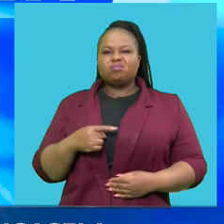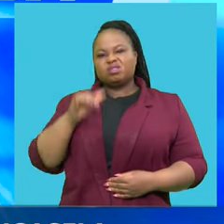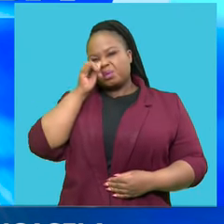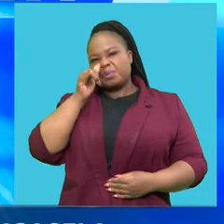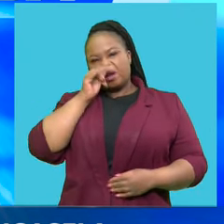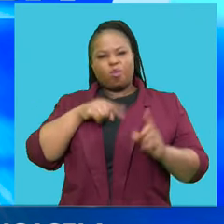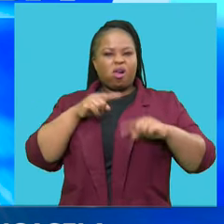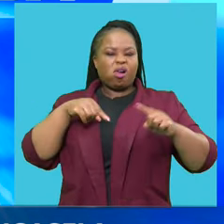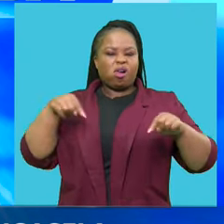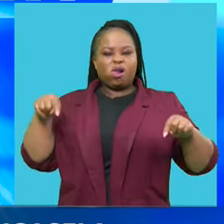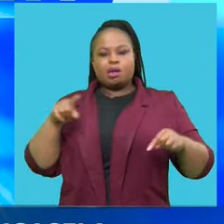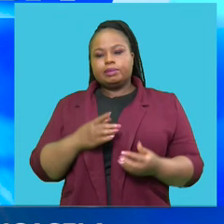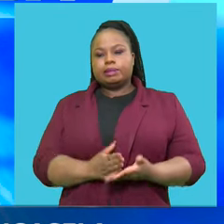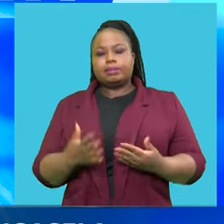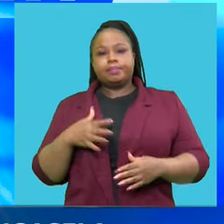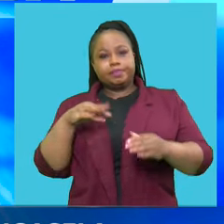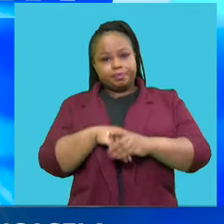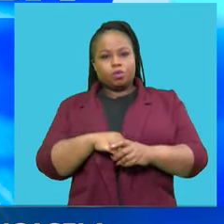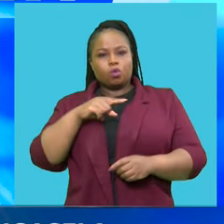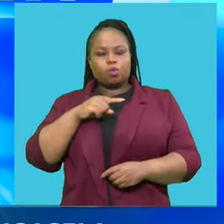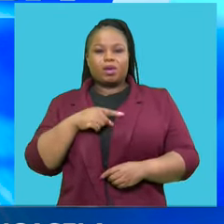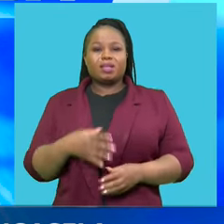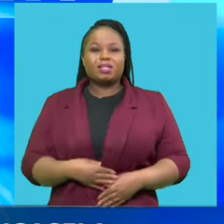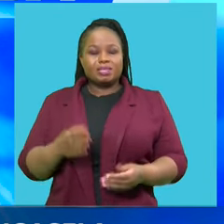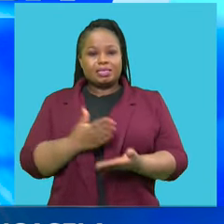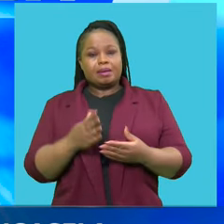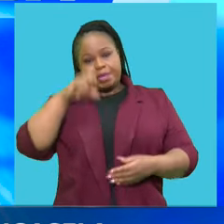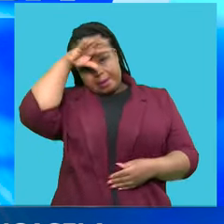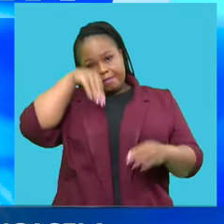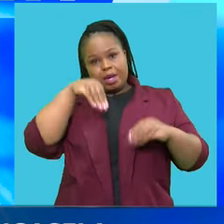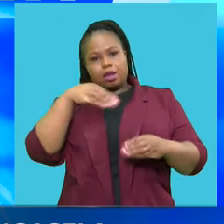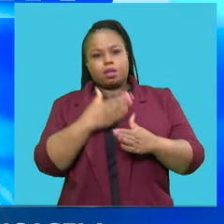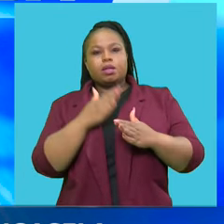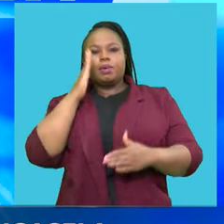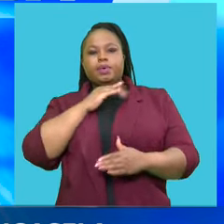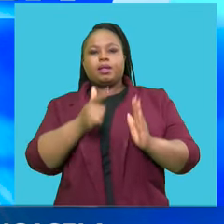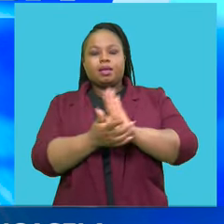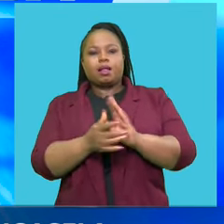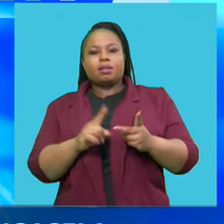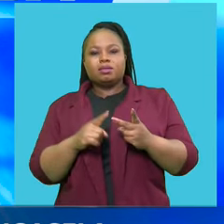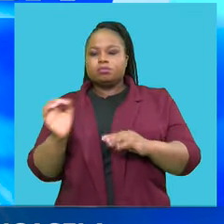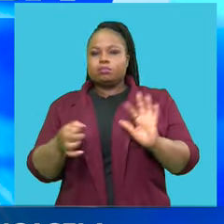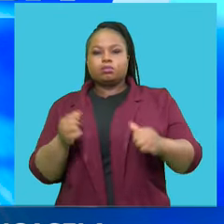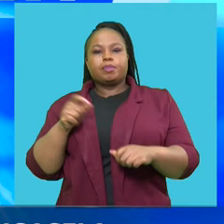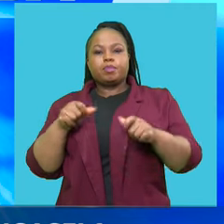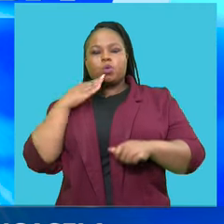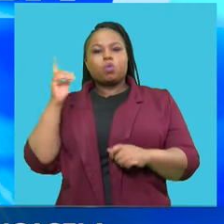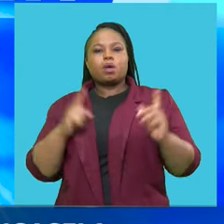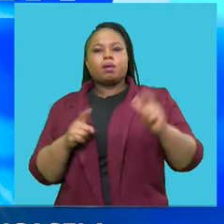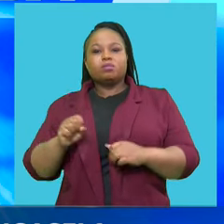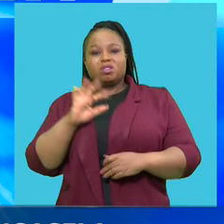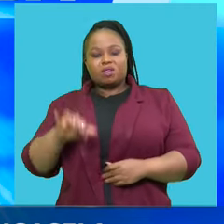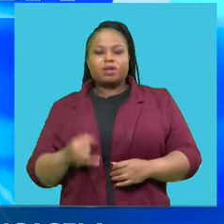amacala ahlukene okubalwa kuwo ukuvukuza izimayini ngokungekho emthethweni, ukungena kwabantu kuleli ngokungekho emthethweni kanjalo